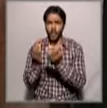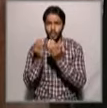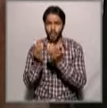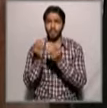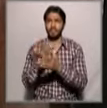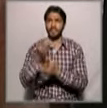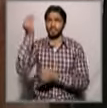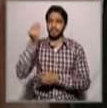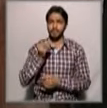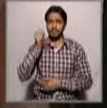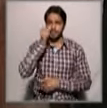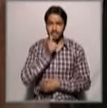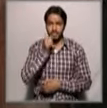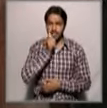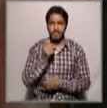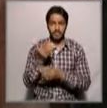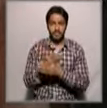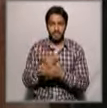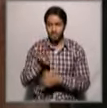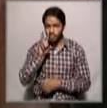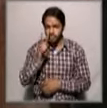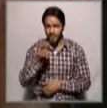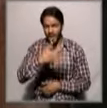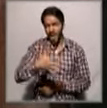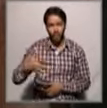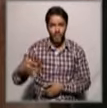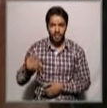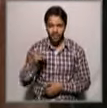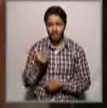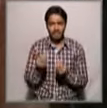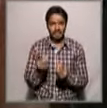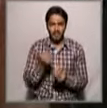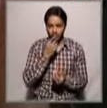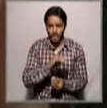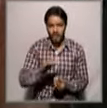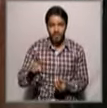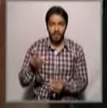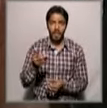يعني هو يعتبر ابني يعني. بتقول يا رب ايه؟ انا الصوت ضعيف معايا قوي. بتقول يا رب ايه؟